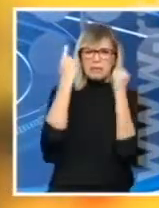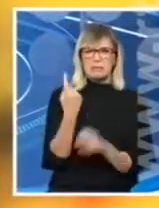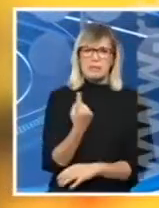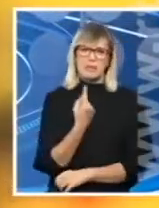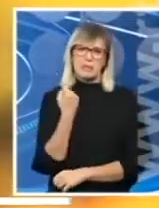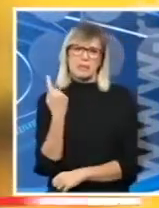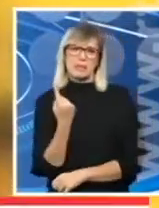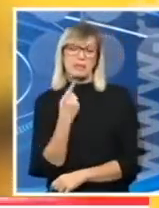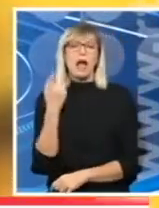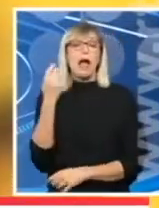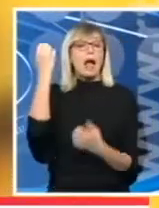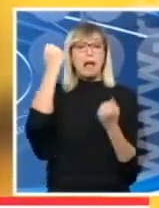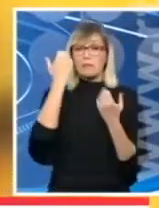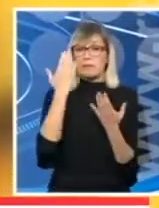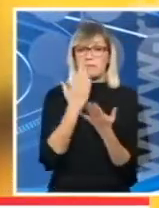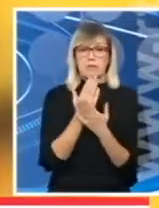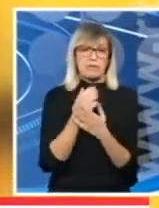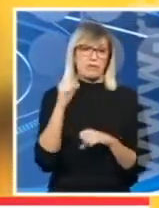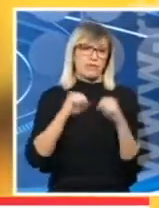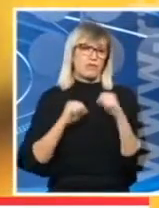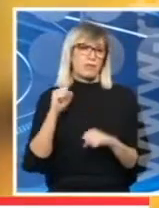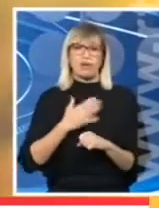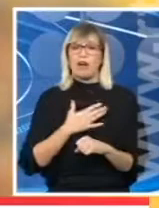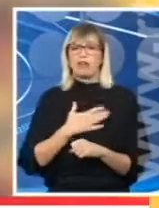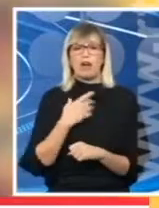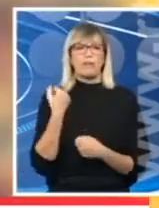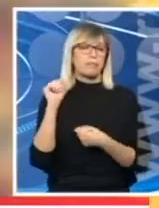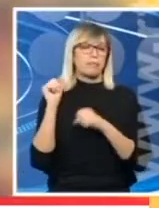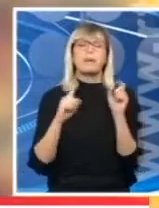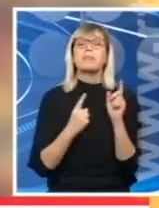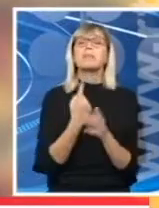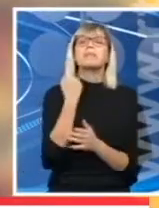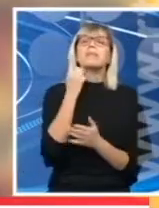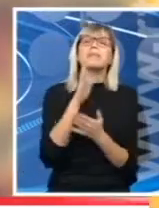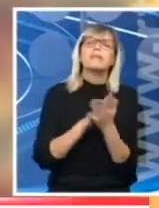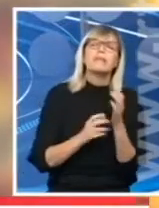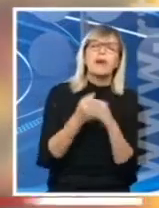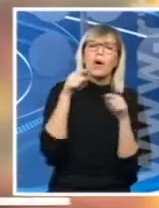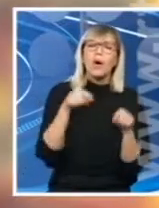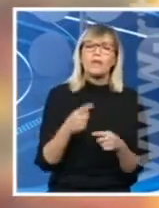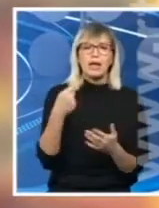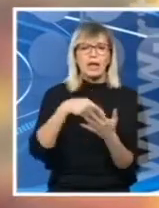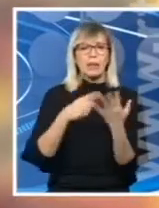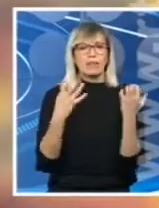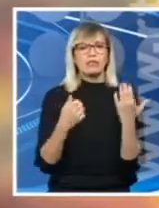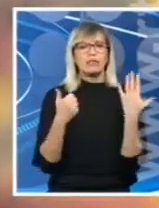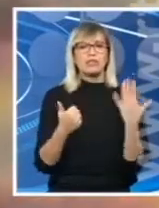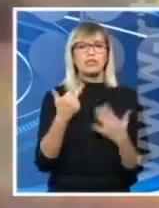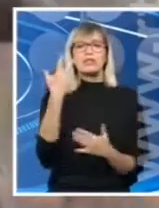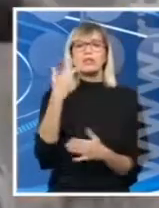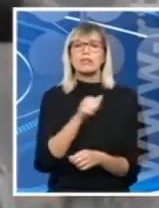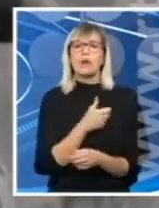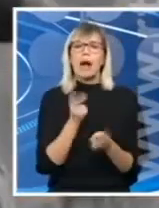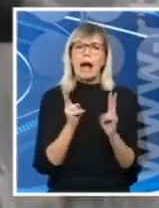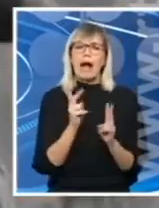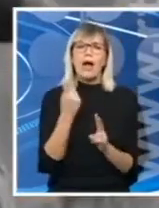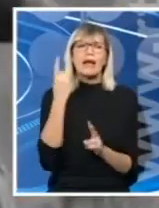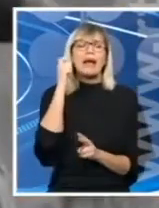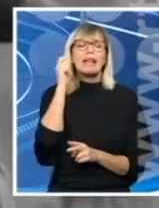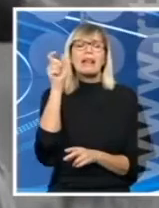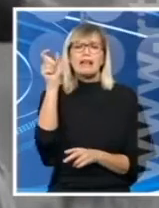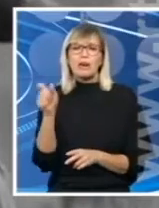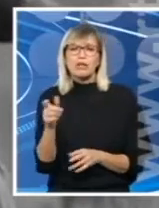o Pipi koja krši pravila prvi put se kod nas pojavila 1963. godine i to zahvaljujući smehu jedne devojčice kojoj je